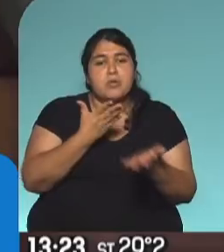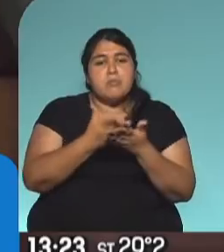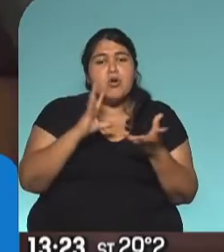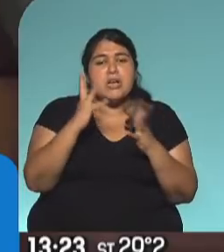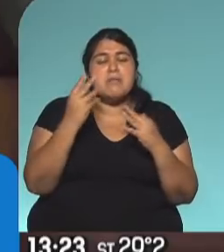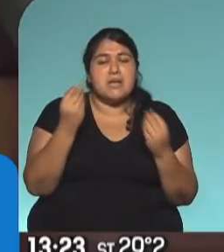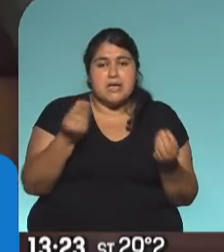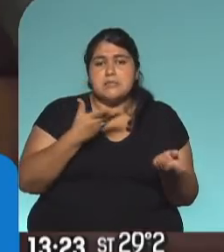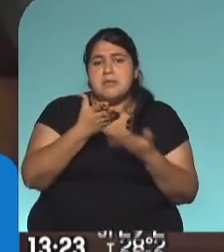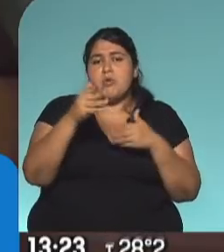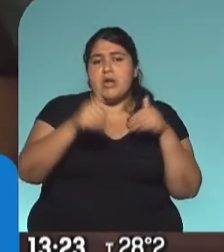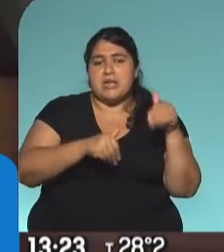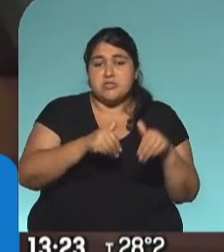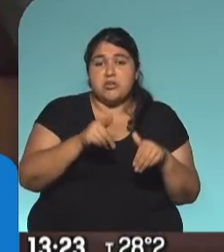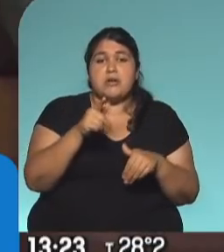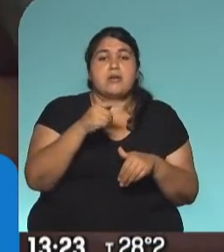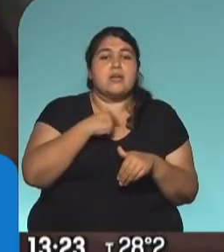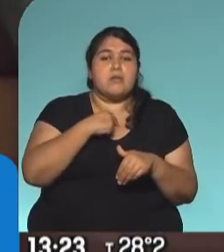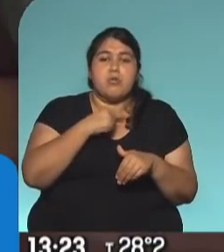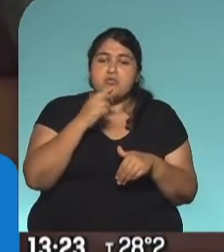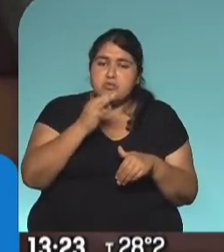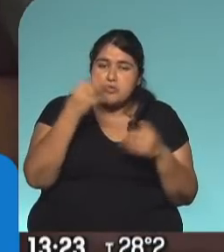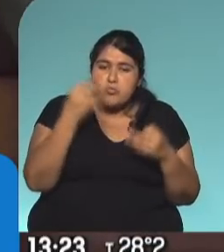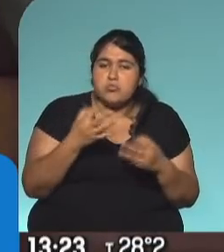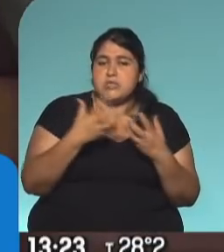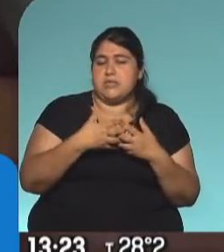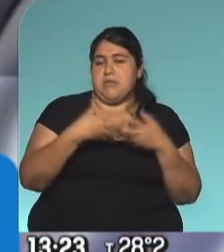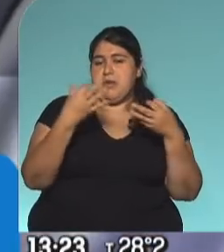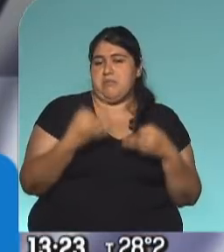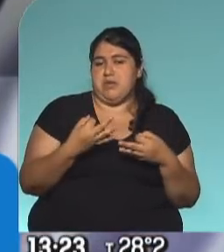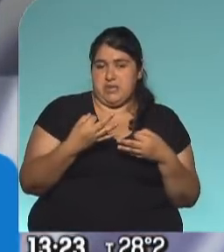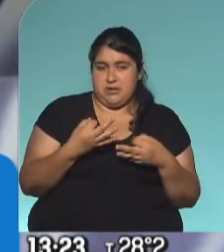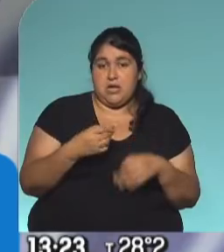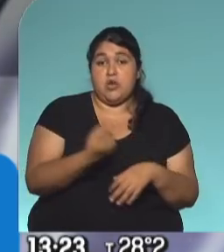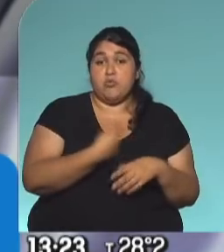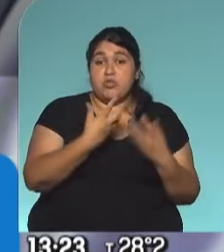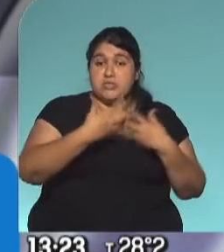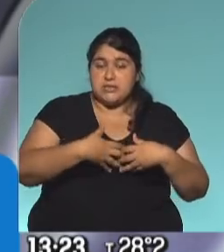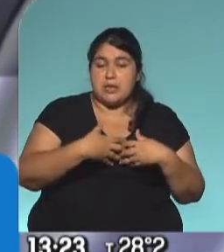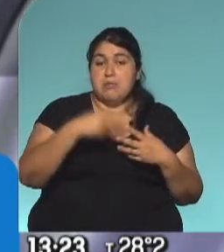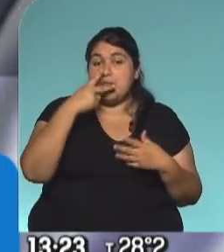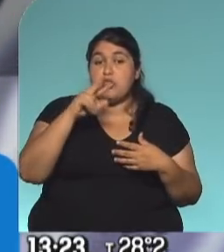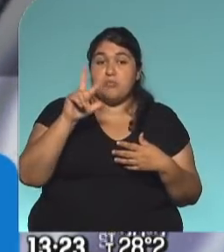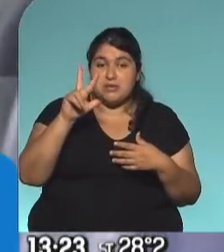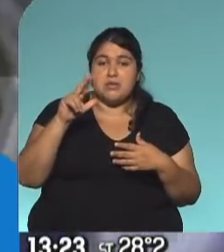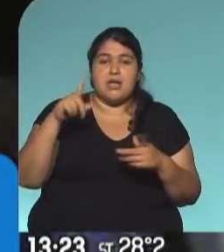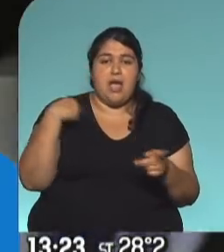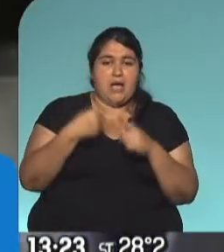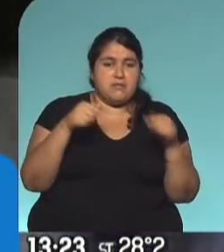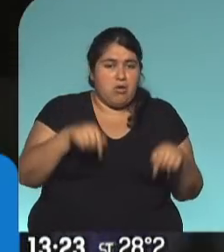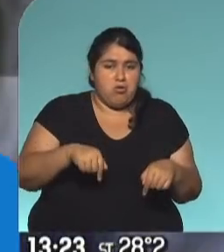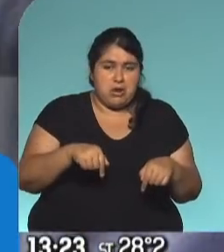كي نشترك بالانتخابات، بغير ذلك لن نذهب لإعطاء شرعية لهذا النظام. هذا أولا. في نظامنا ما بعد 2003 لم تكن